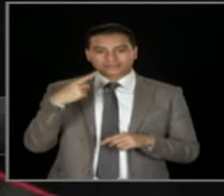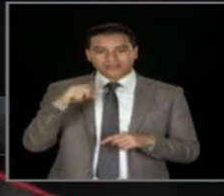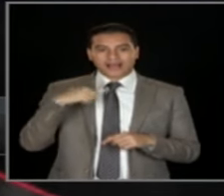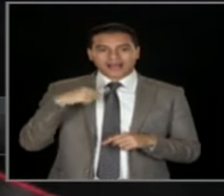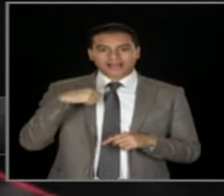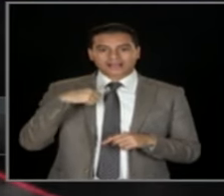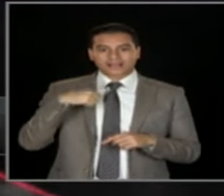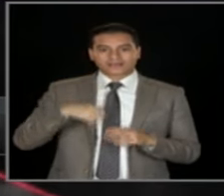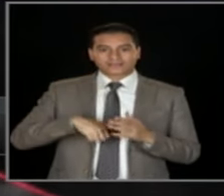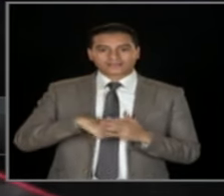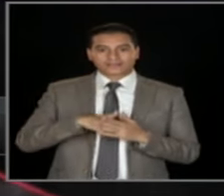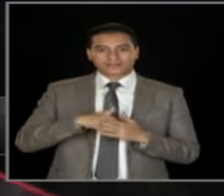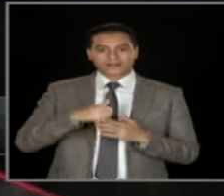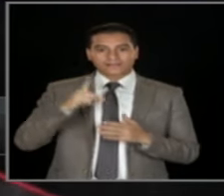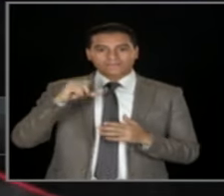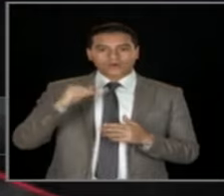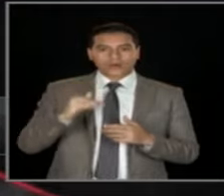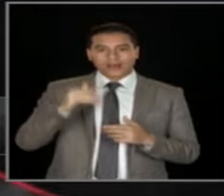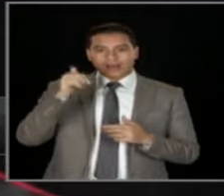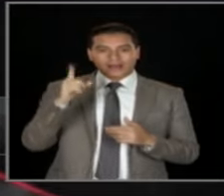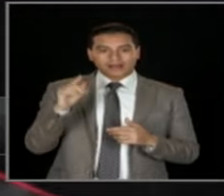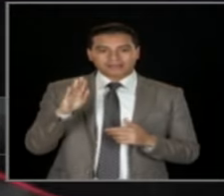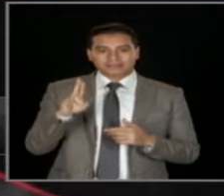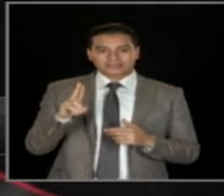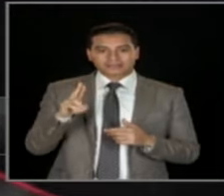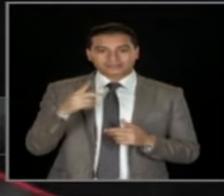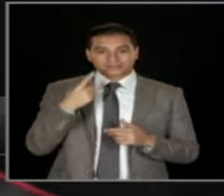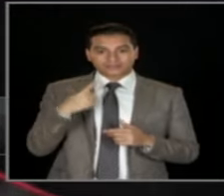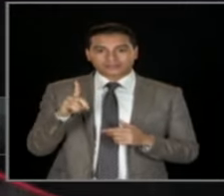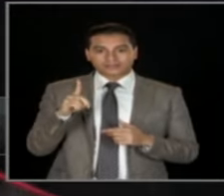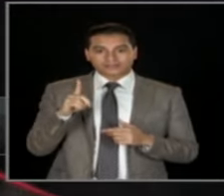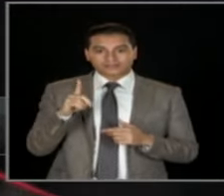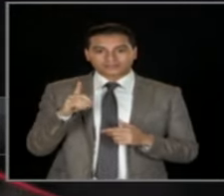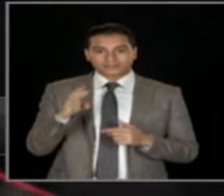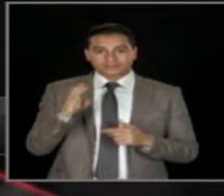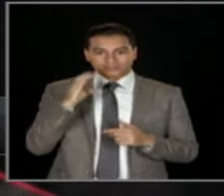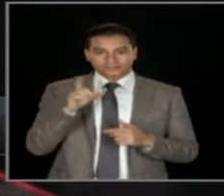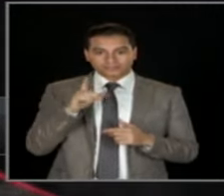الروماني الوحيد الحاصل على استيوا بوخارست؟ استيوا بوخارست. برافو عليك.